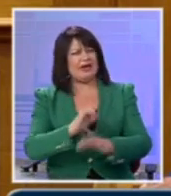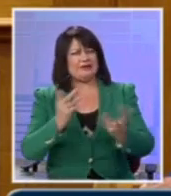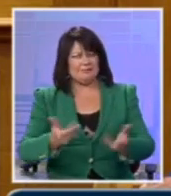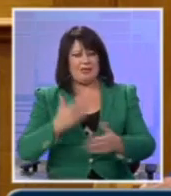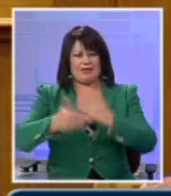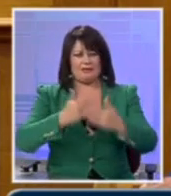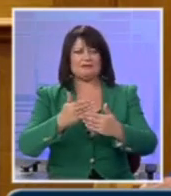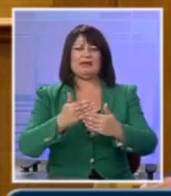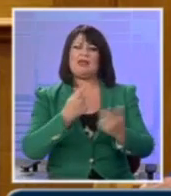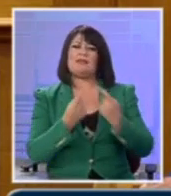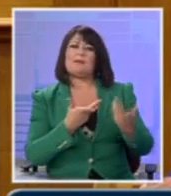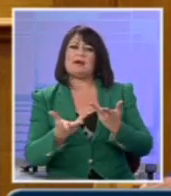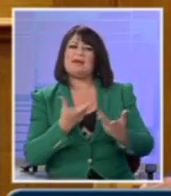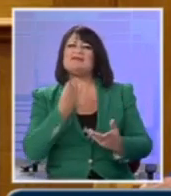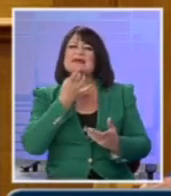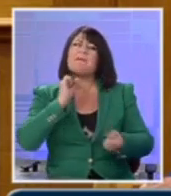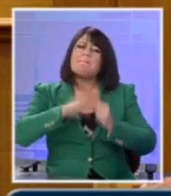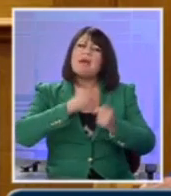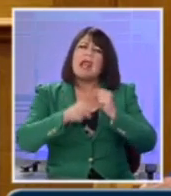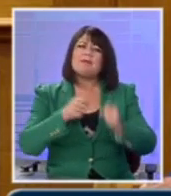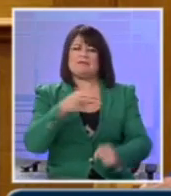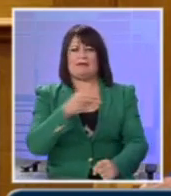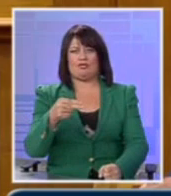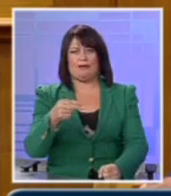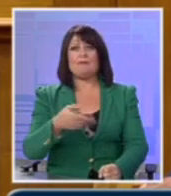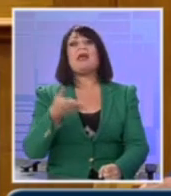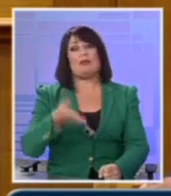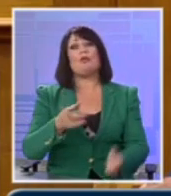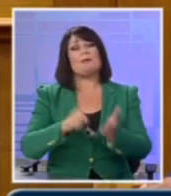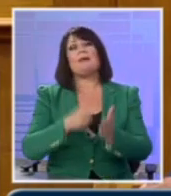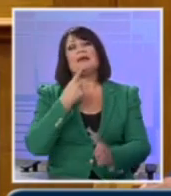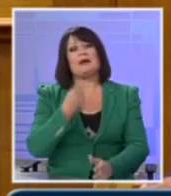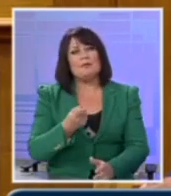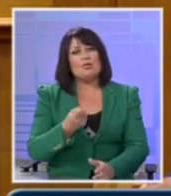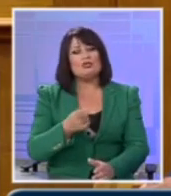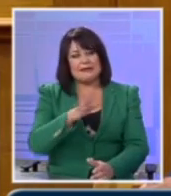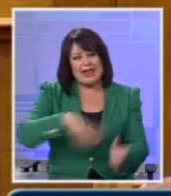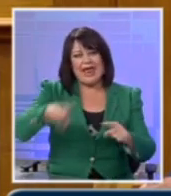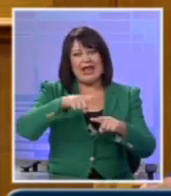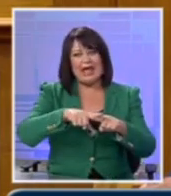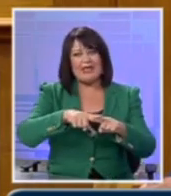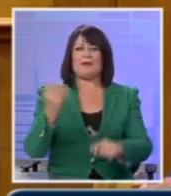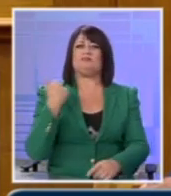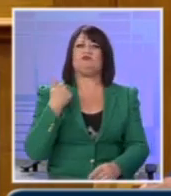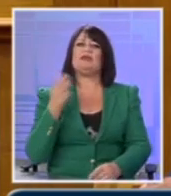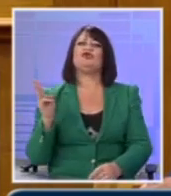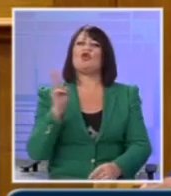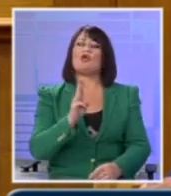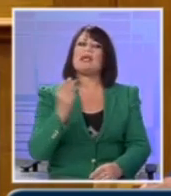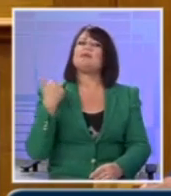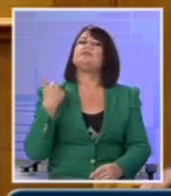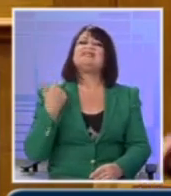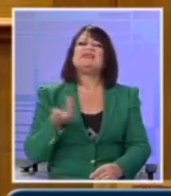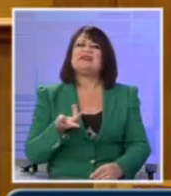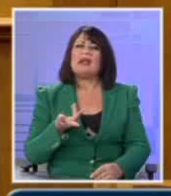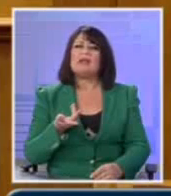διαδικασία διαπραγμάτευσης δώσαμε σκληρή μάχη. Ωστόσο και εδώ πρέπει να πω ότι στο εσωτερικό η απέτηση των θεσμών δανειστών φαίνεται